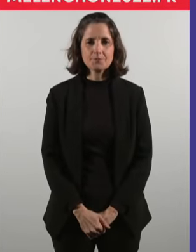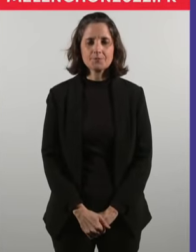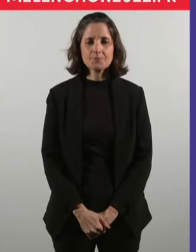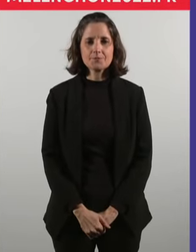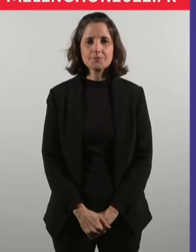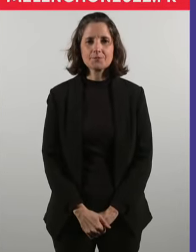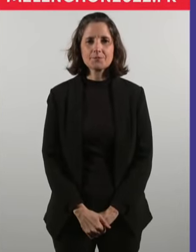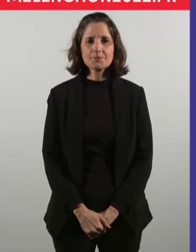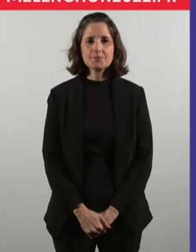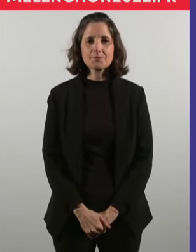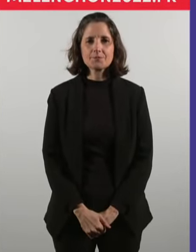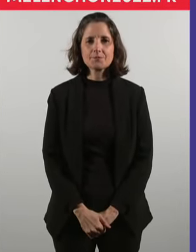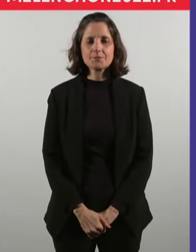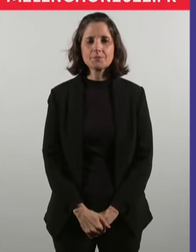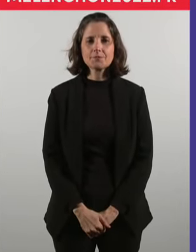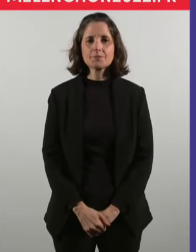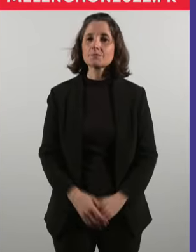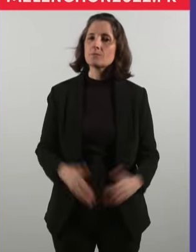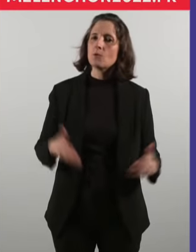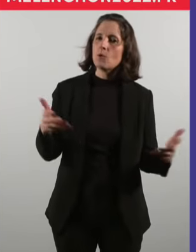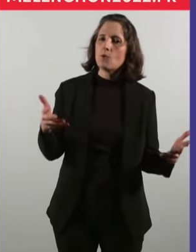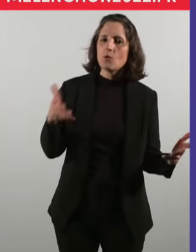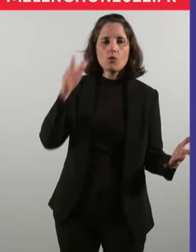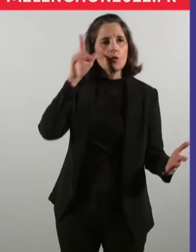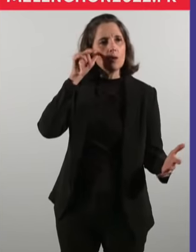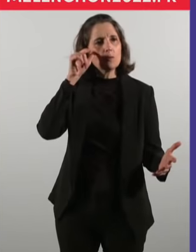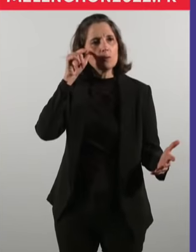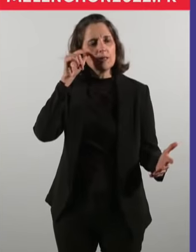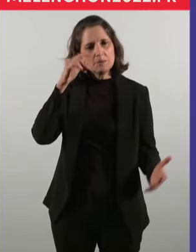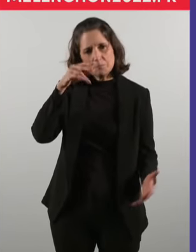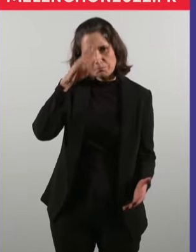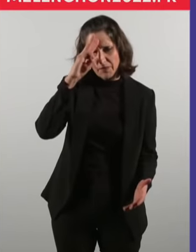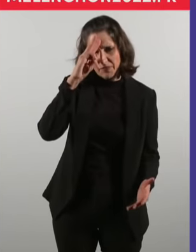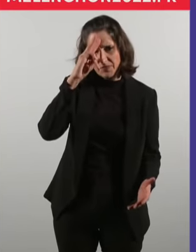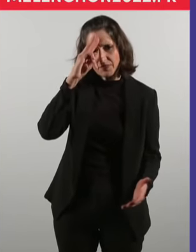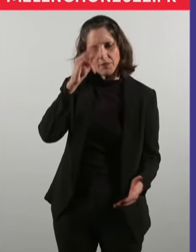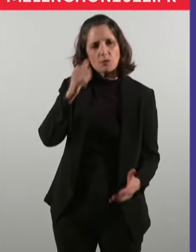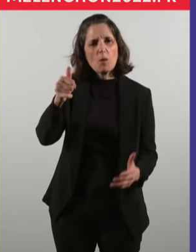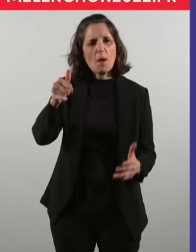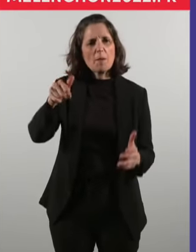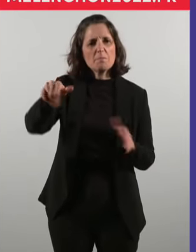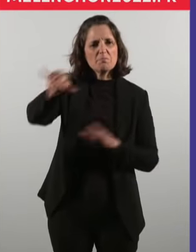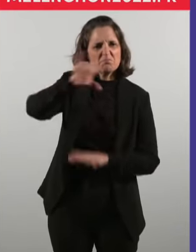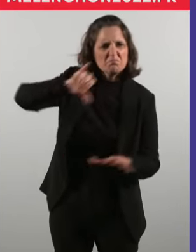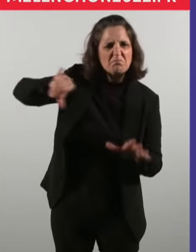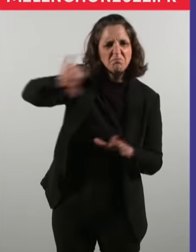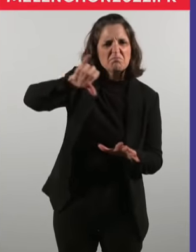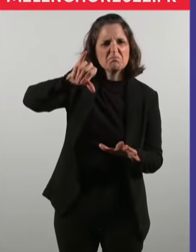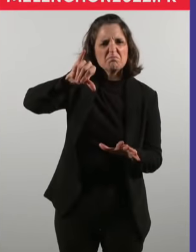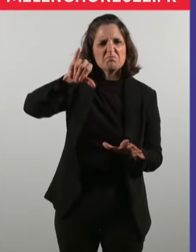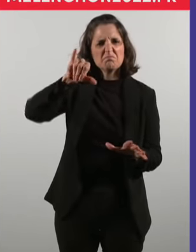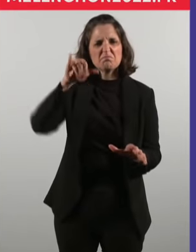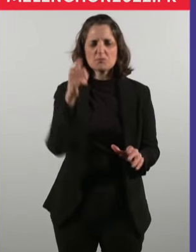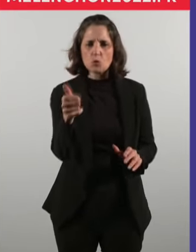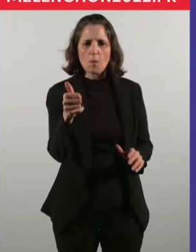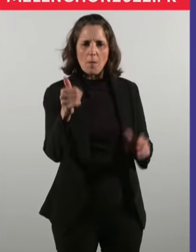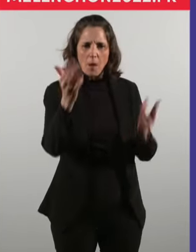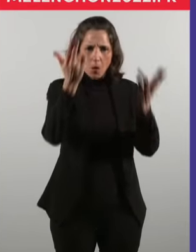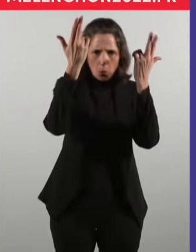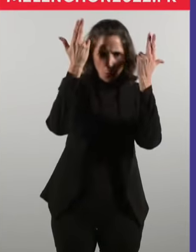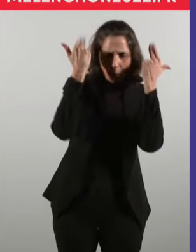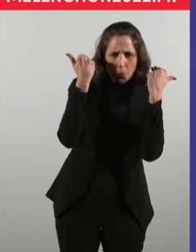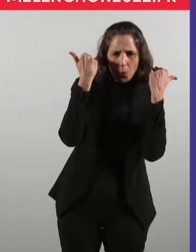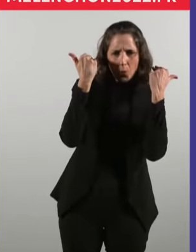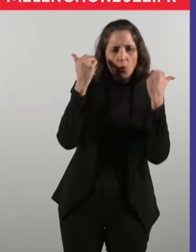Oh, République imbécile, qui toi-même te trahissais, qui toi-même te couchais sous